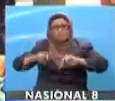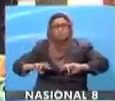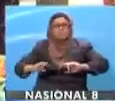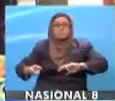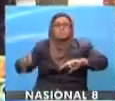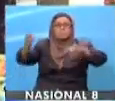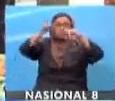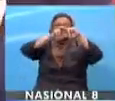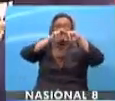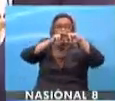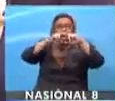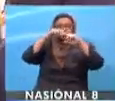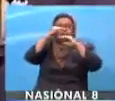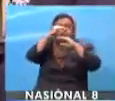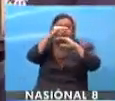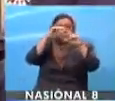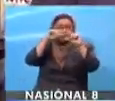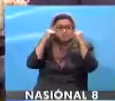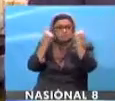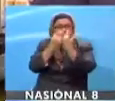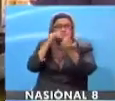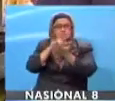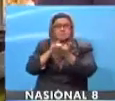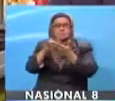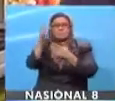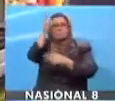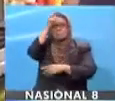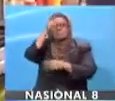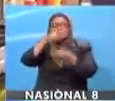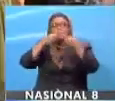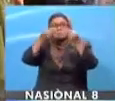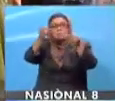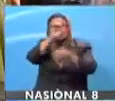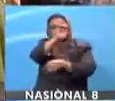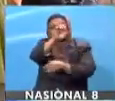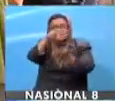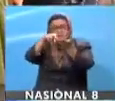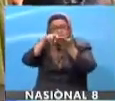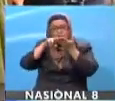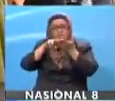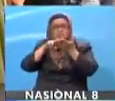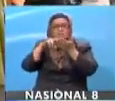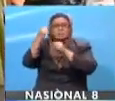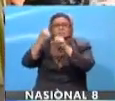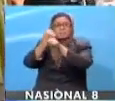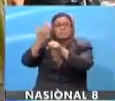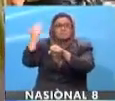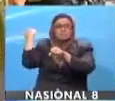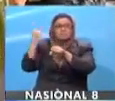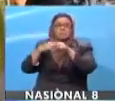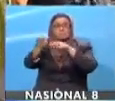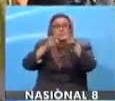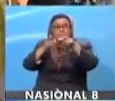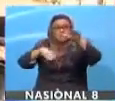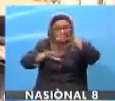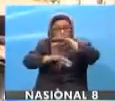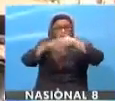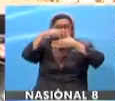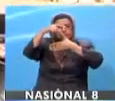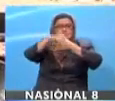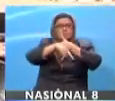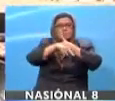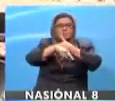mengumumkan inisiatif E-Rezeki Oktober tahun lalu. Inisiatif di bawah program Digital Malaysia ini akan melatih